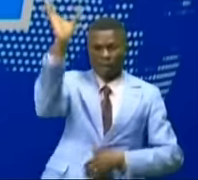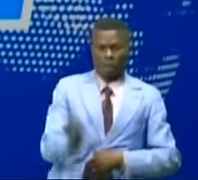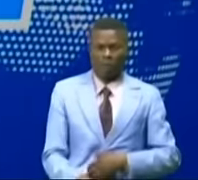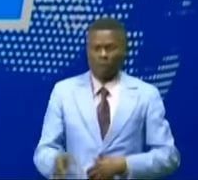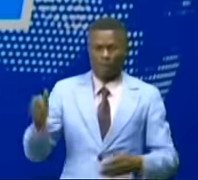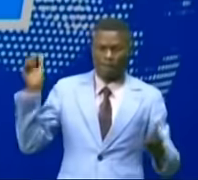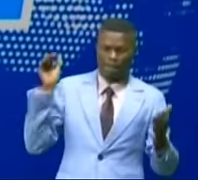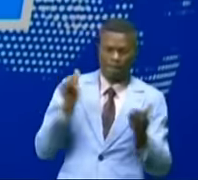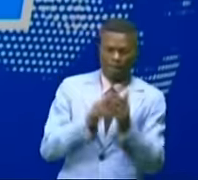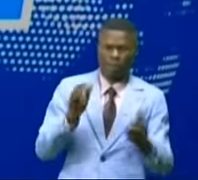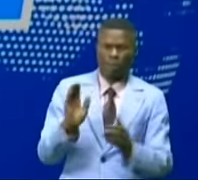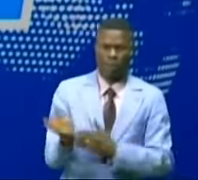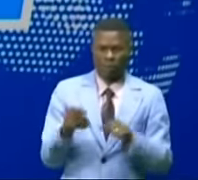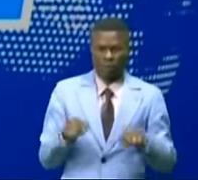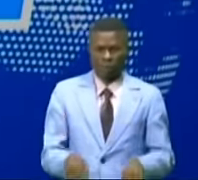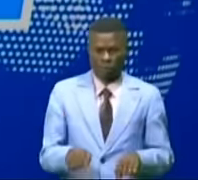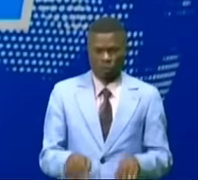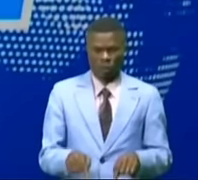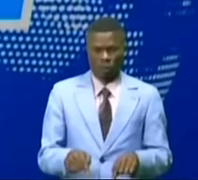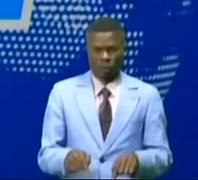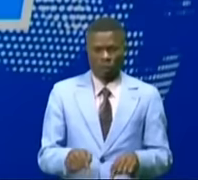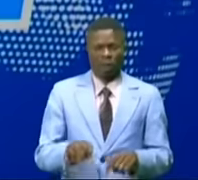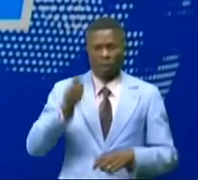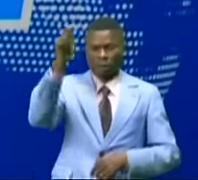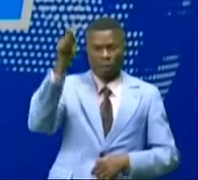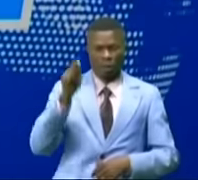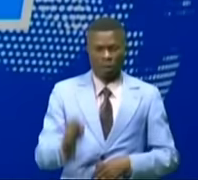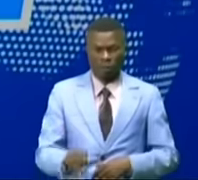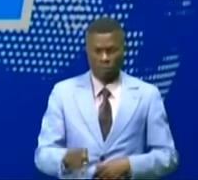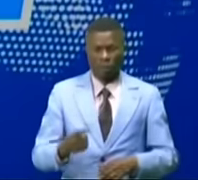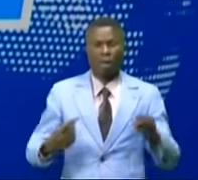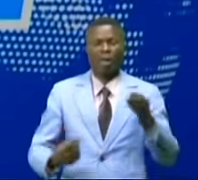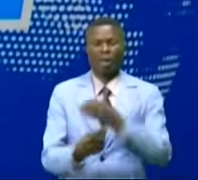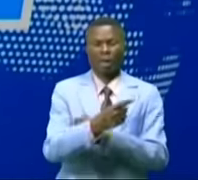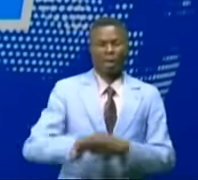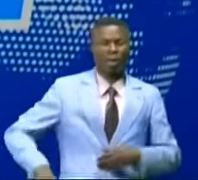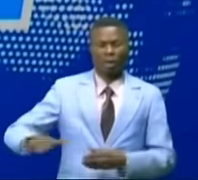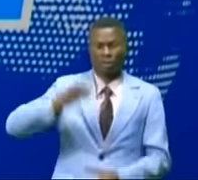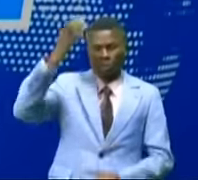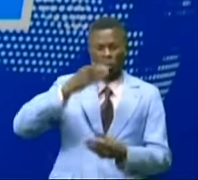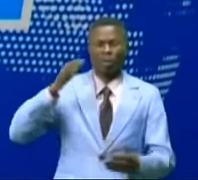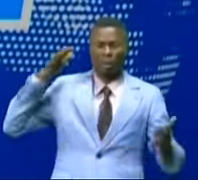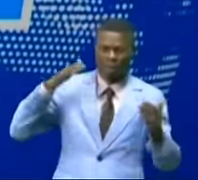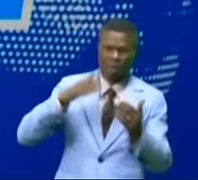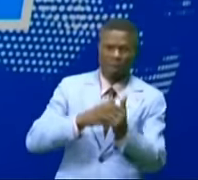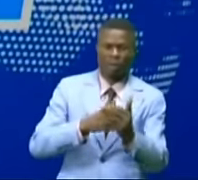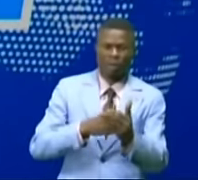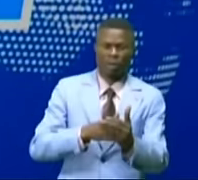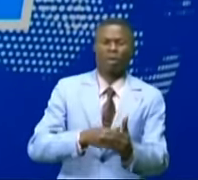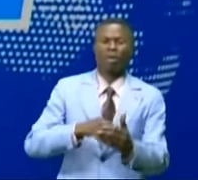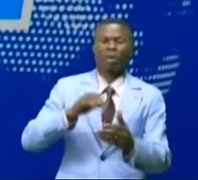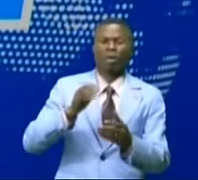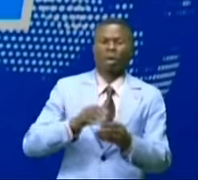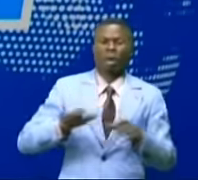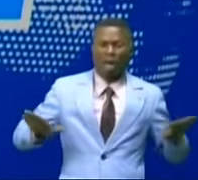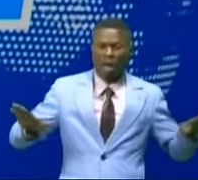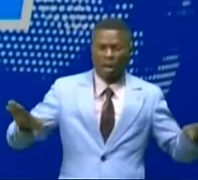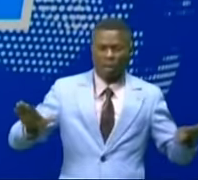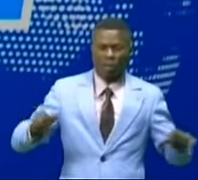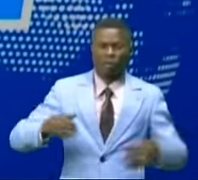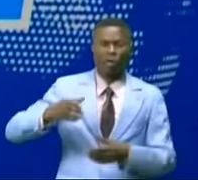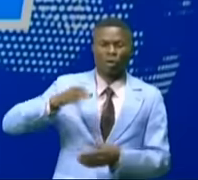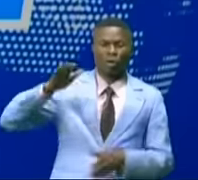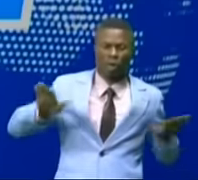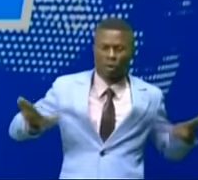bombe tôt ce matin. L'armée de la RDC accuse le Rwanda d'avoir attaqué des drones de